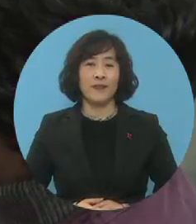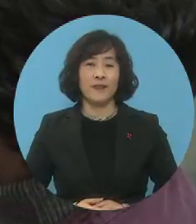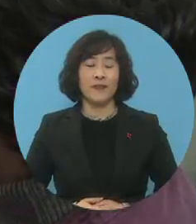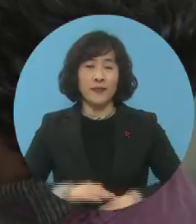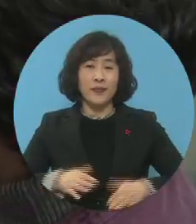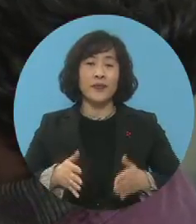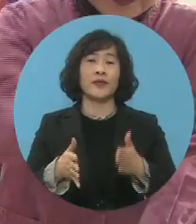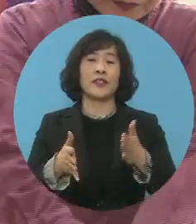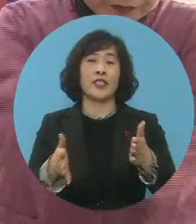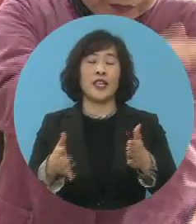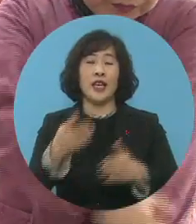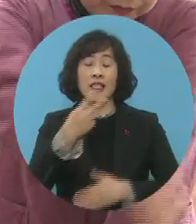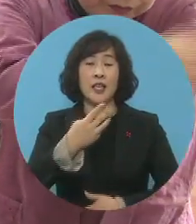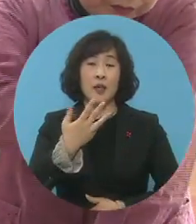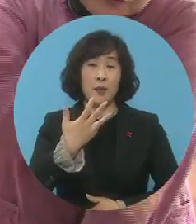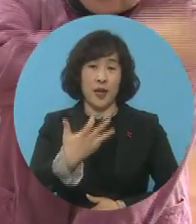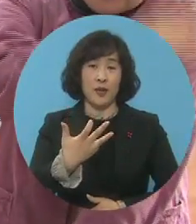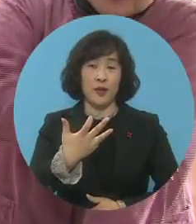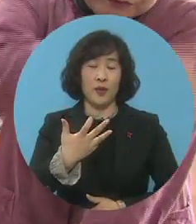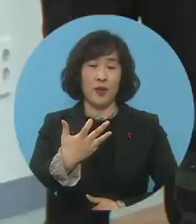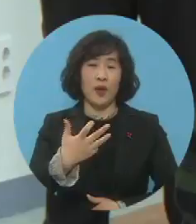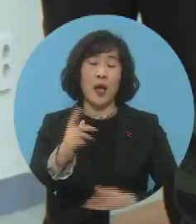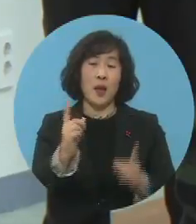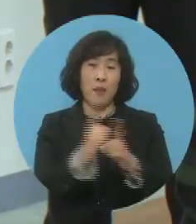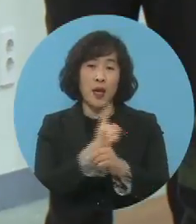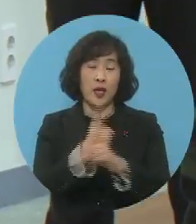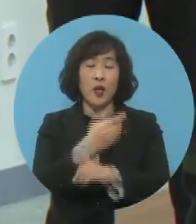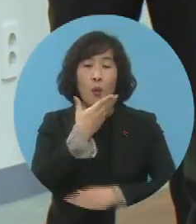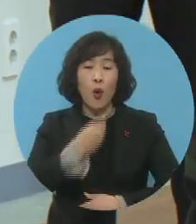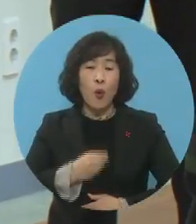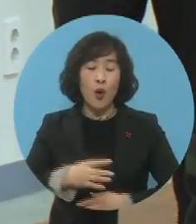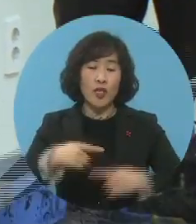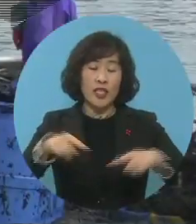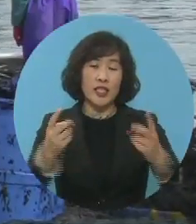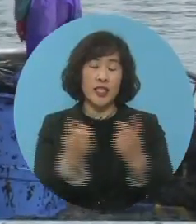등 복지시책을 새로 시행하거나 강화합니다.